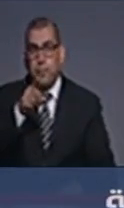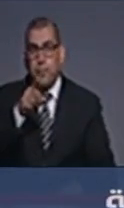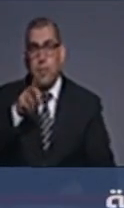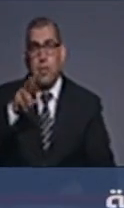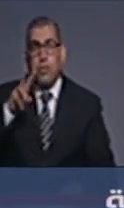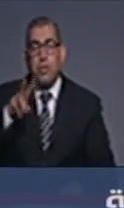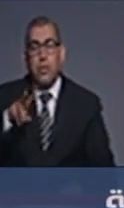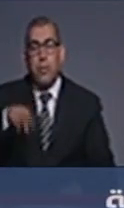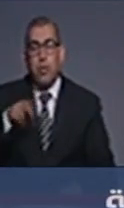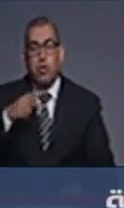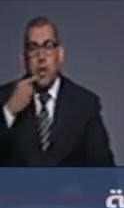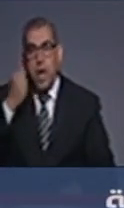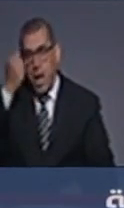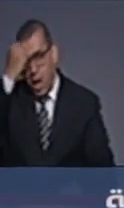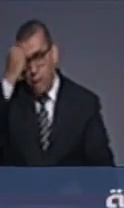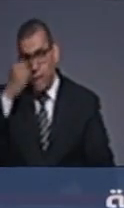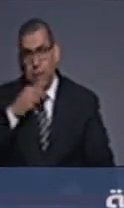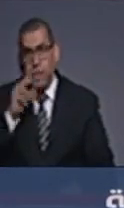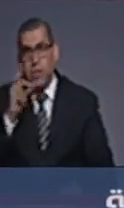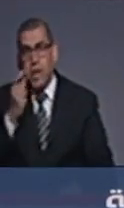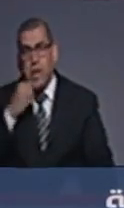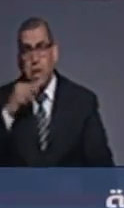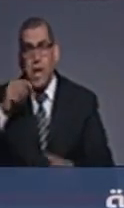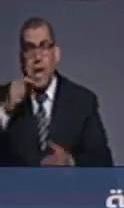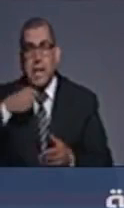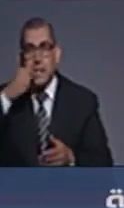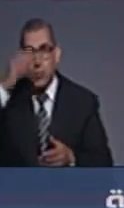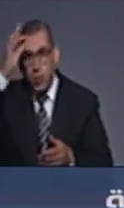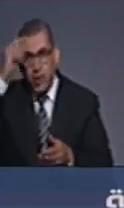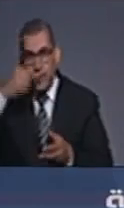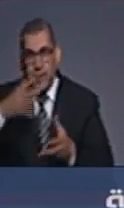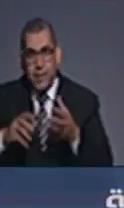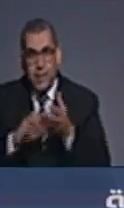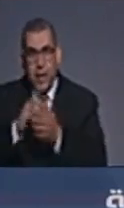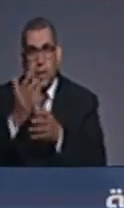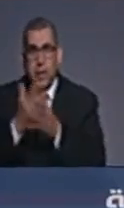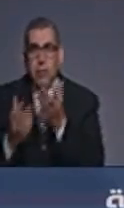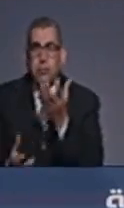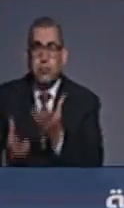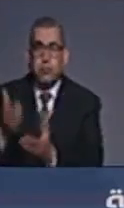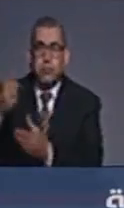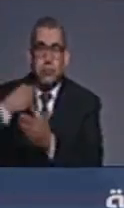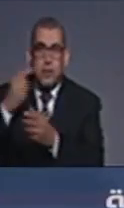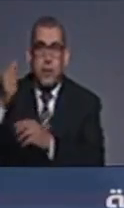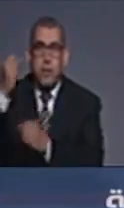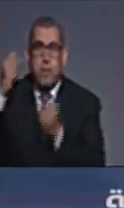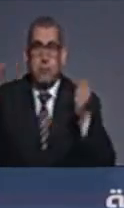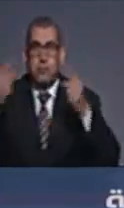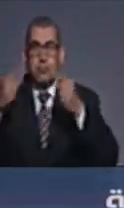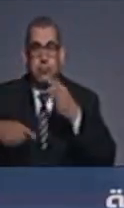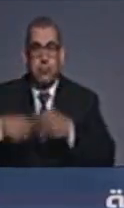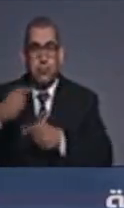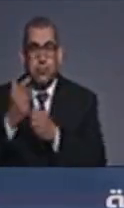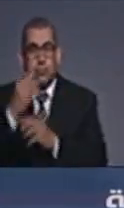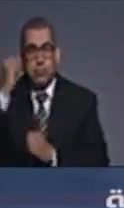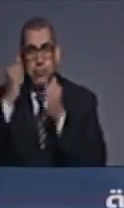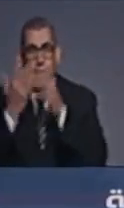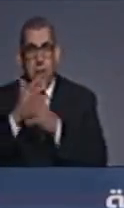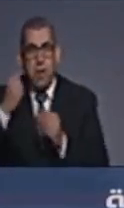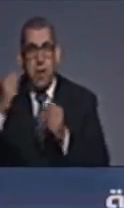18,000 طن مازوت عشان نشغل المحطات بكامل طاقتها عشان توفر الطاقة في